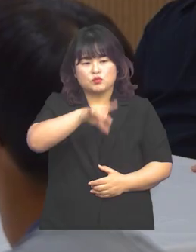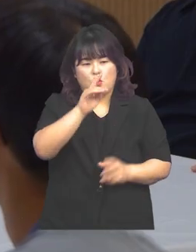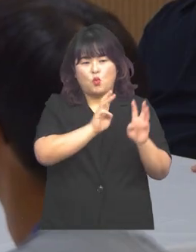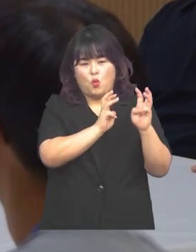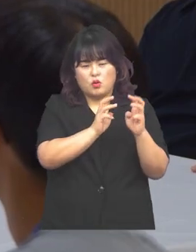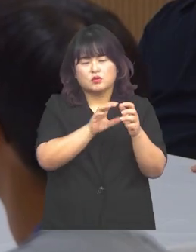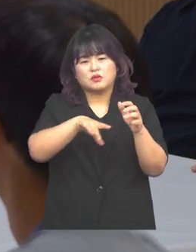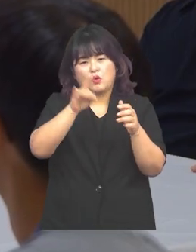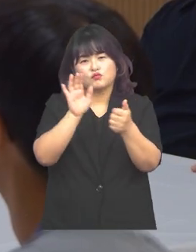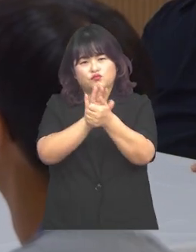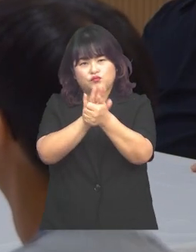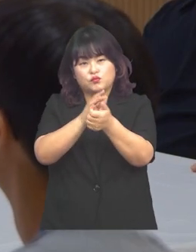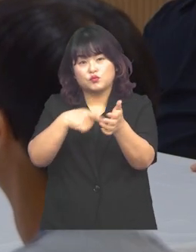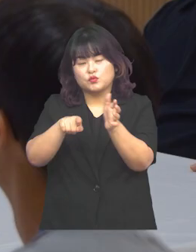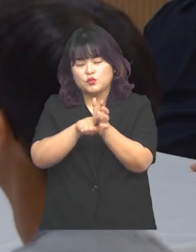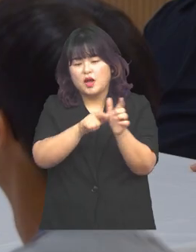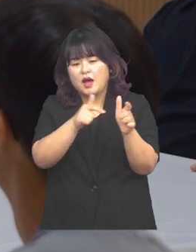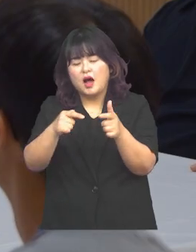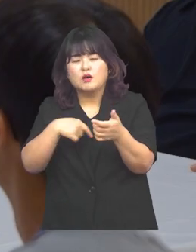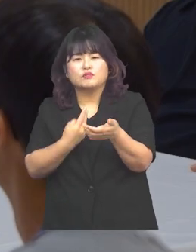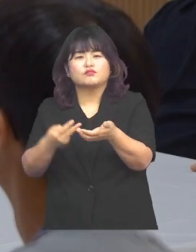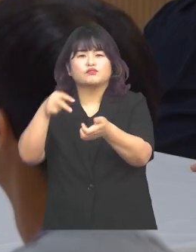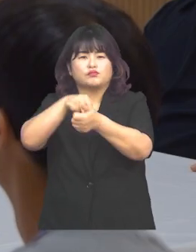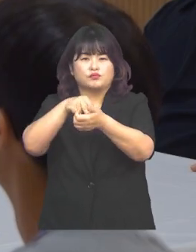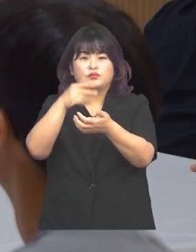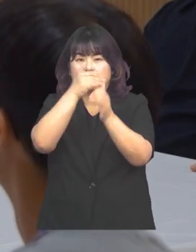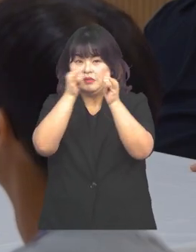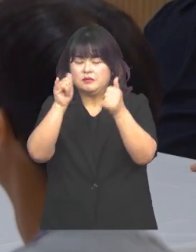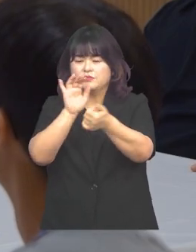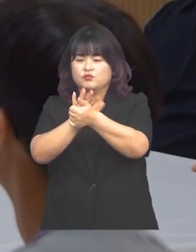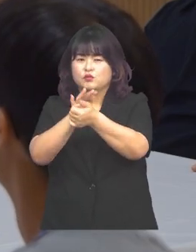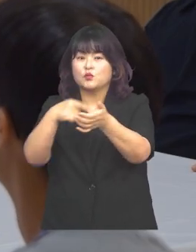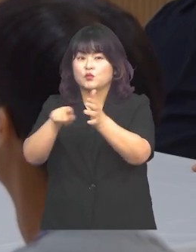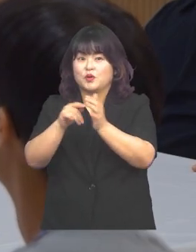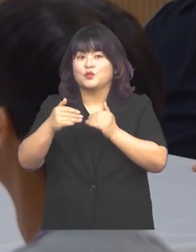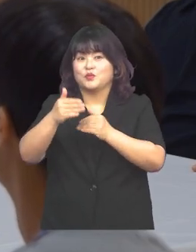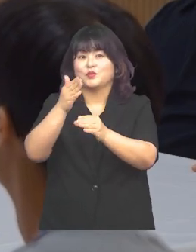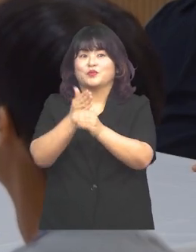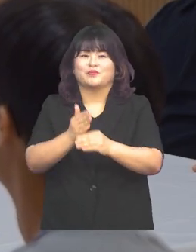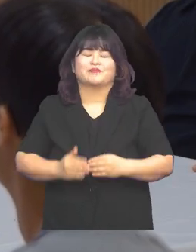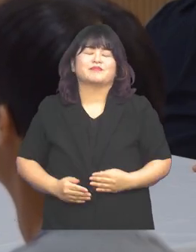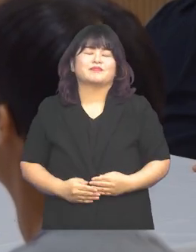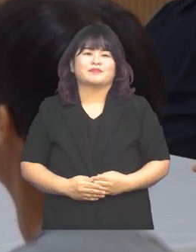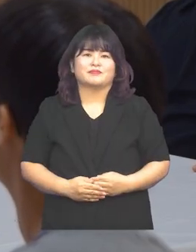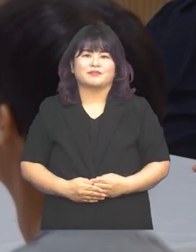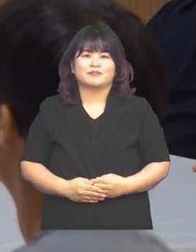첫 출발 지원 사업 등을 통해 자립준비 청년들의 사회 정착을 돕고 있습니다.